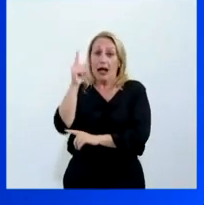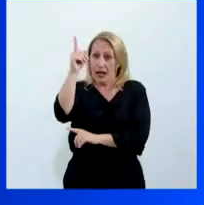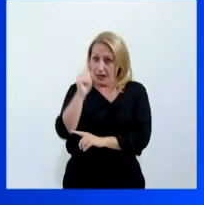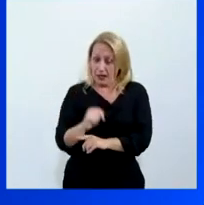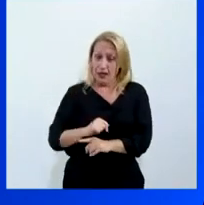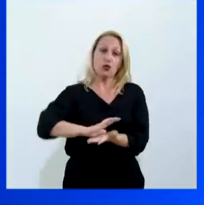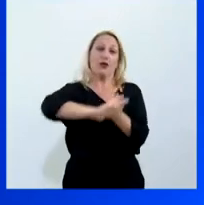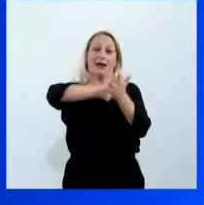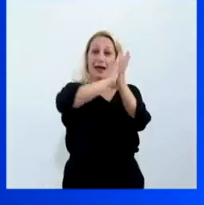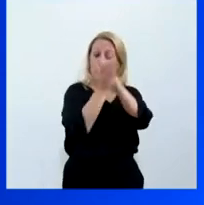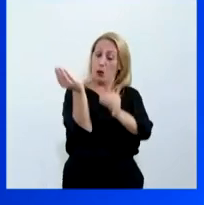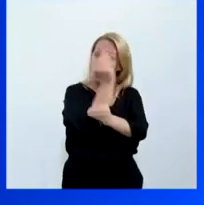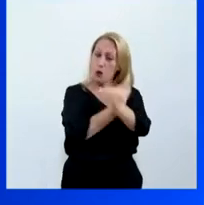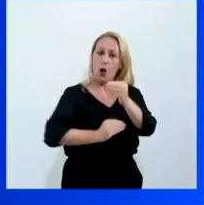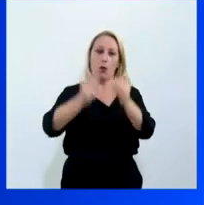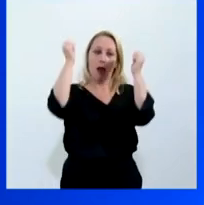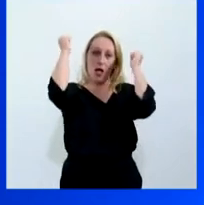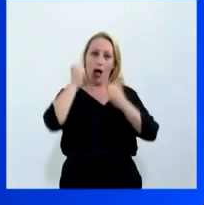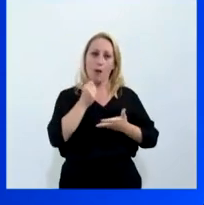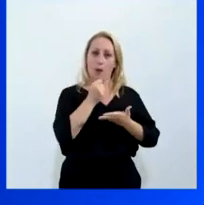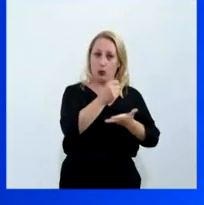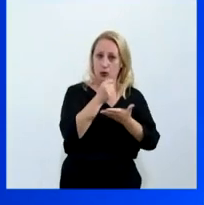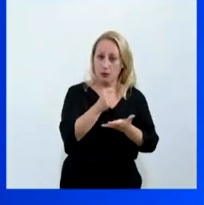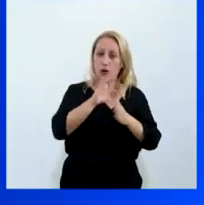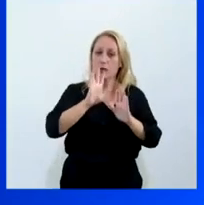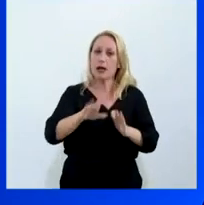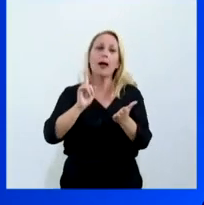πρέπει να σκεφτούμε και τον τρόπο με τον οποίο